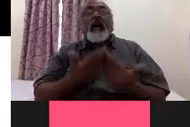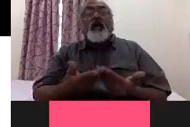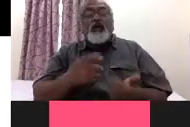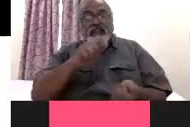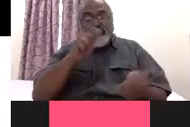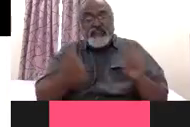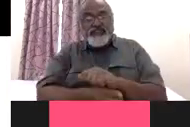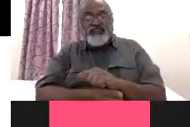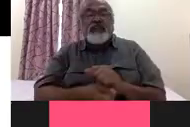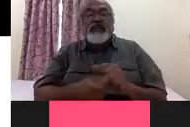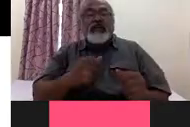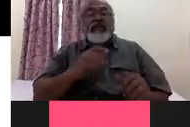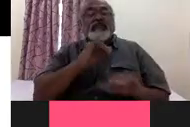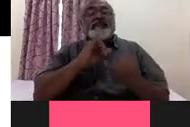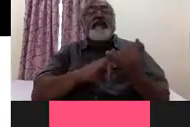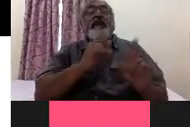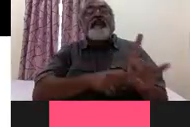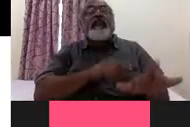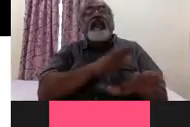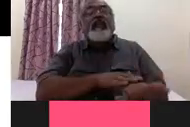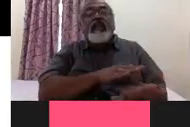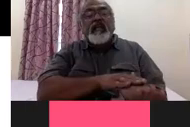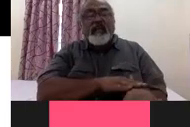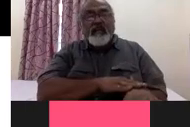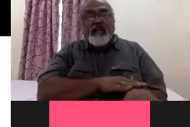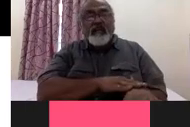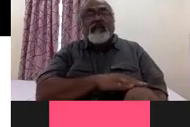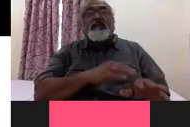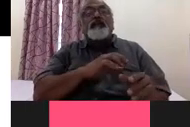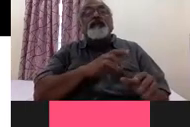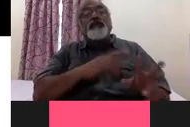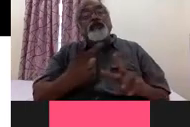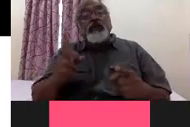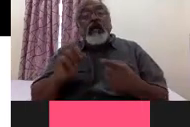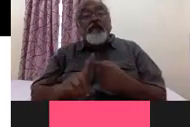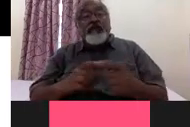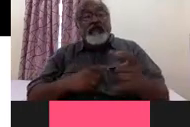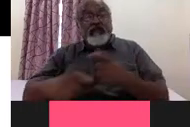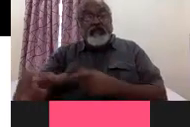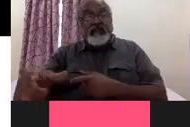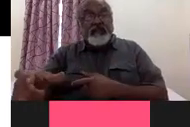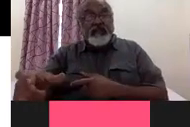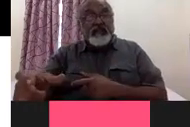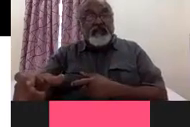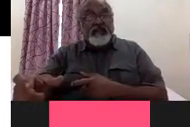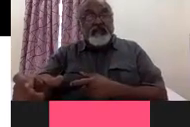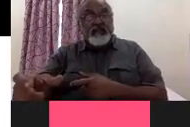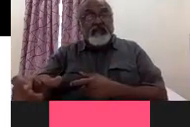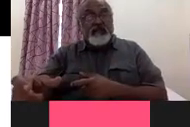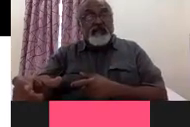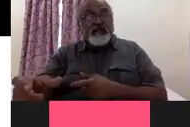yes, pehla baat hai ki mujhe, I'll give you a different one slight perspective is yes, you are absolutely right.